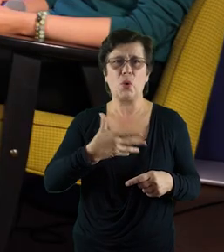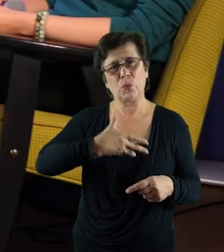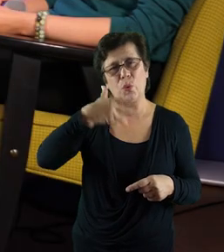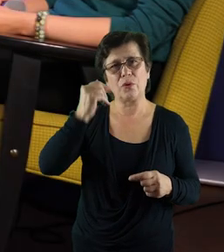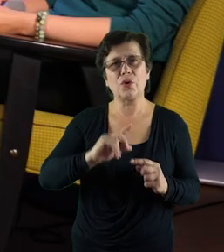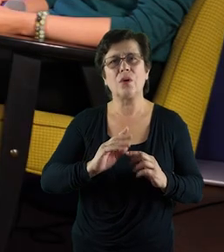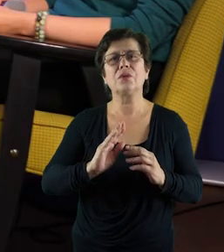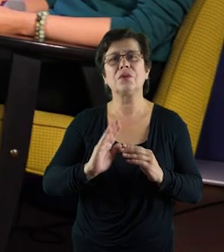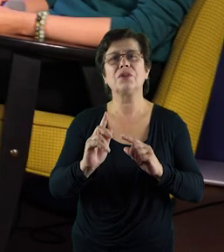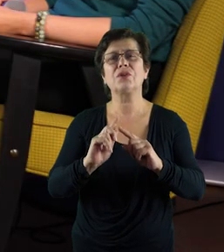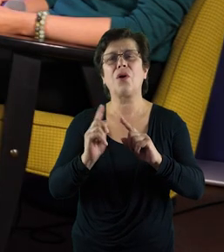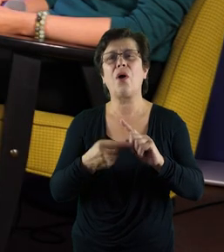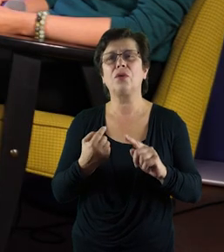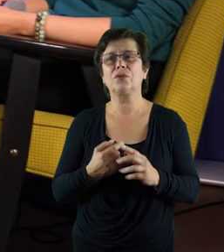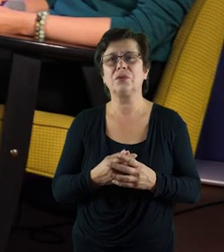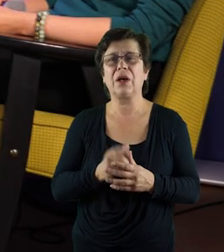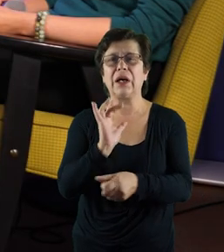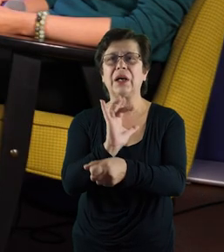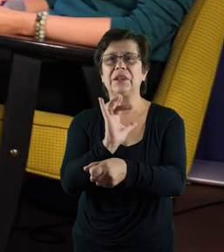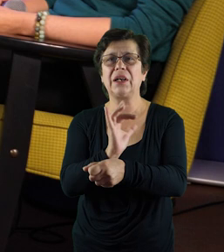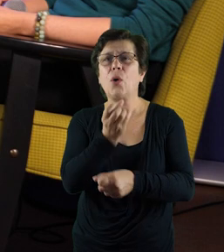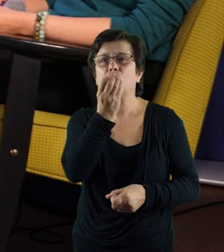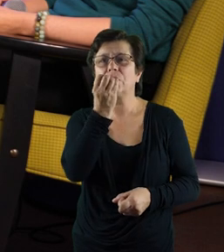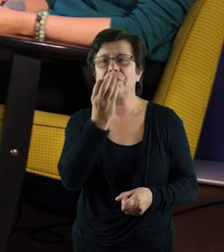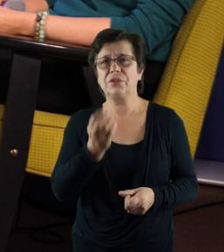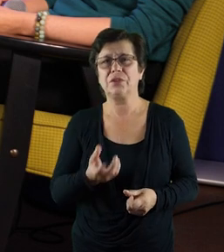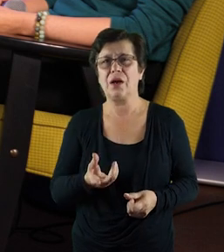to skąd w takim razie krytyka Różewicza?